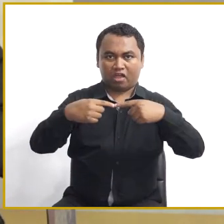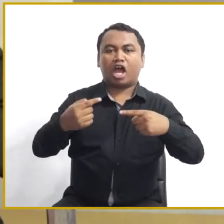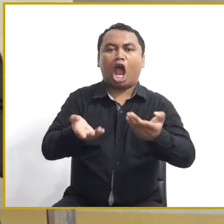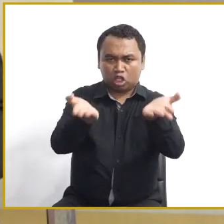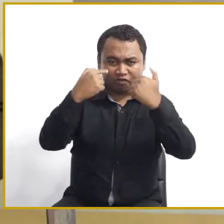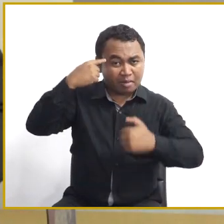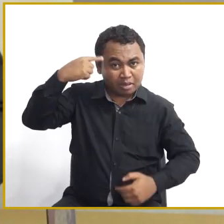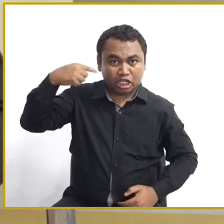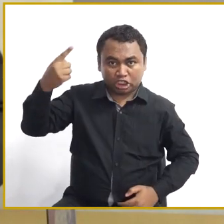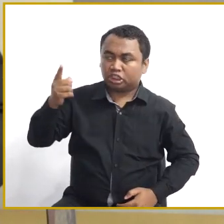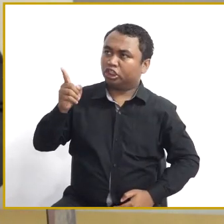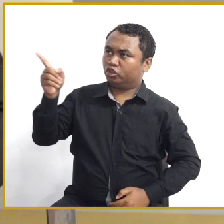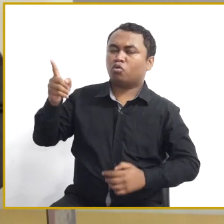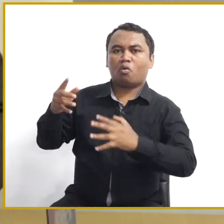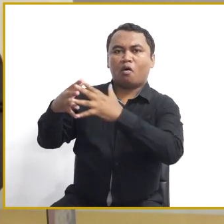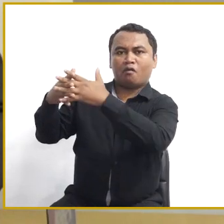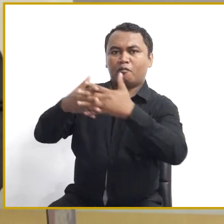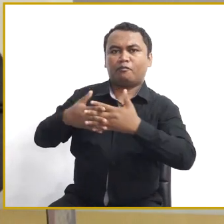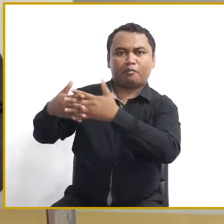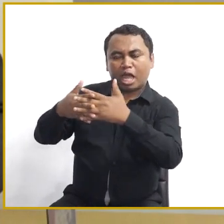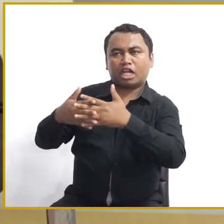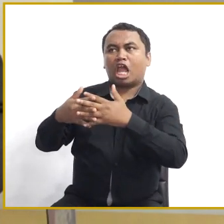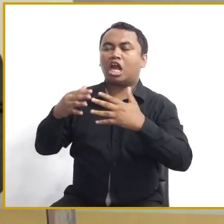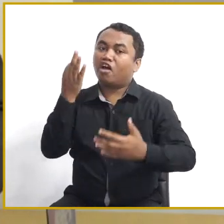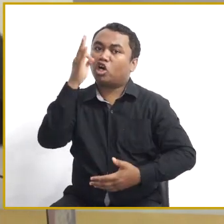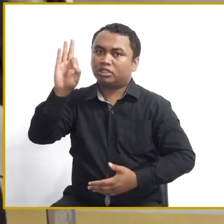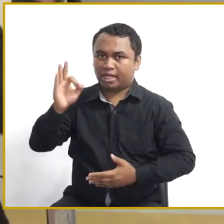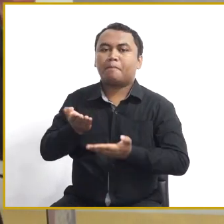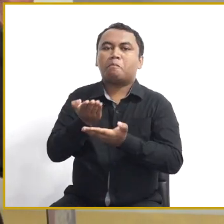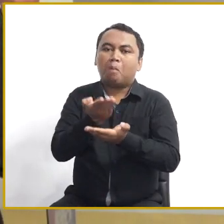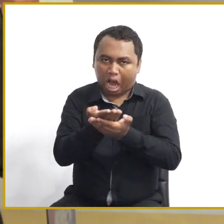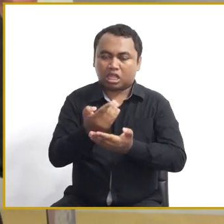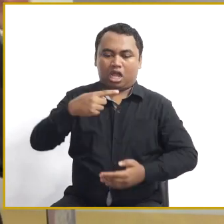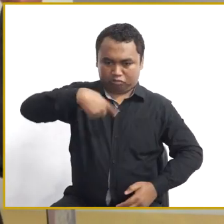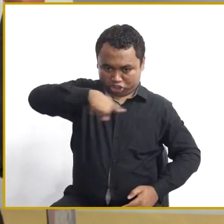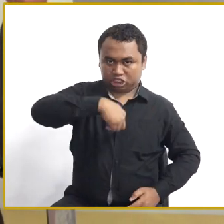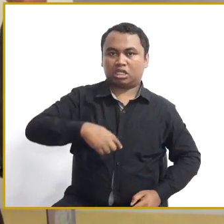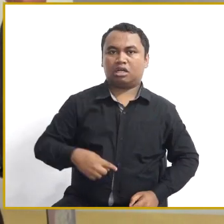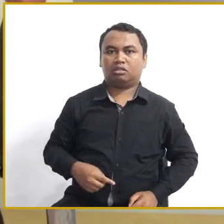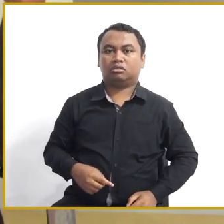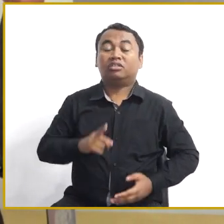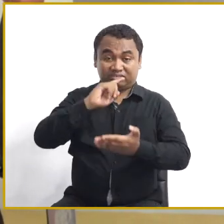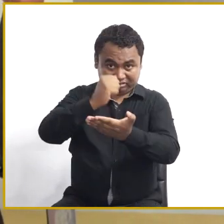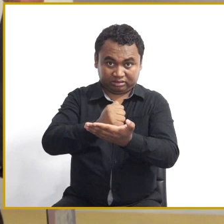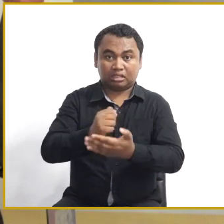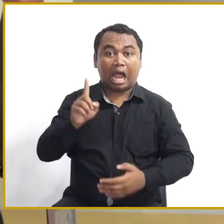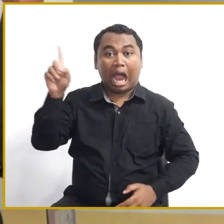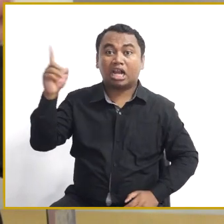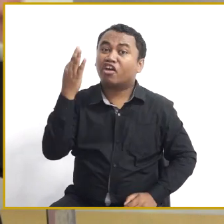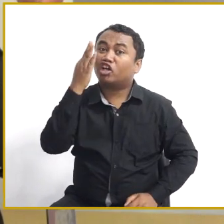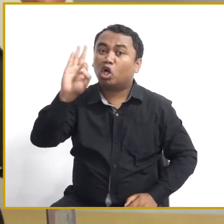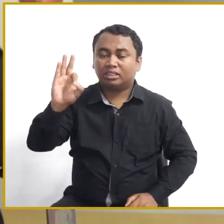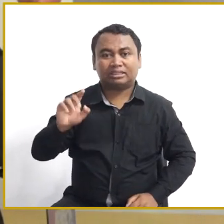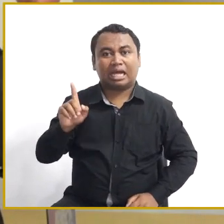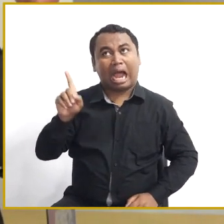mpepona asaintsika hoe tsika mahatra mila andreo non izy ny mila atsika mandehana anao any frantsa macron nge sahirana zao tsara